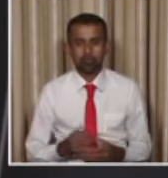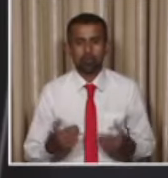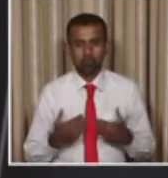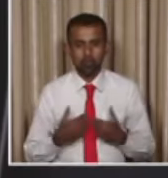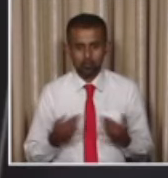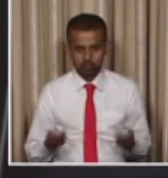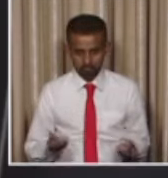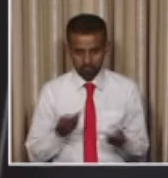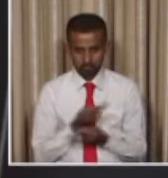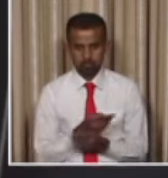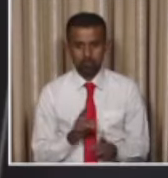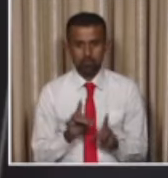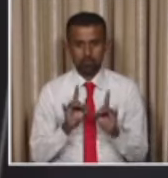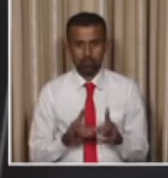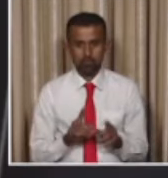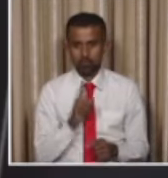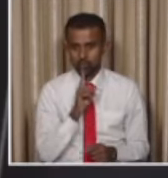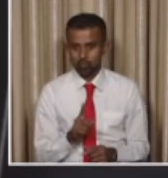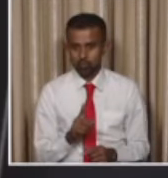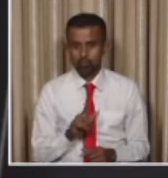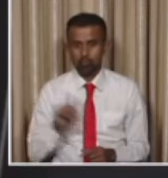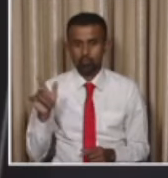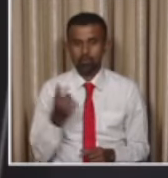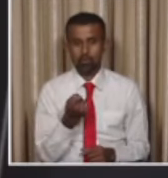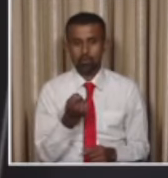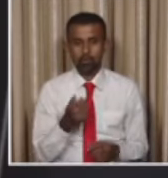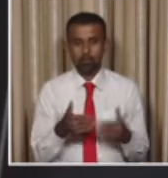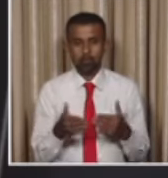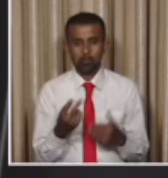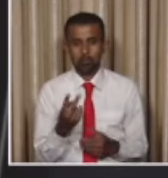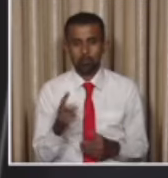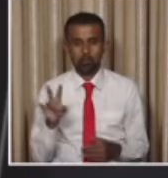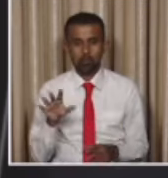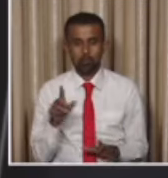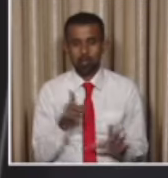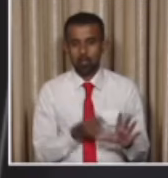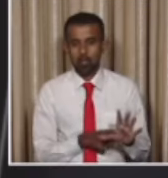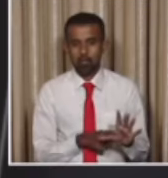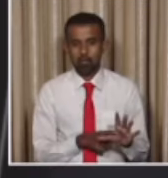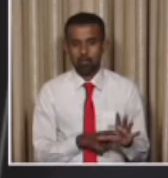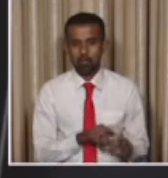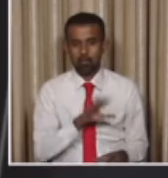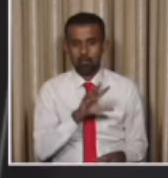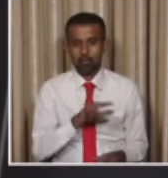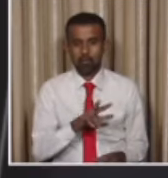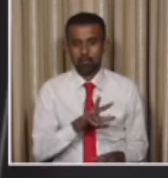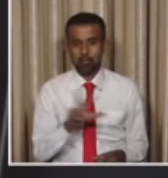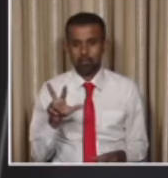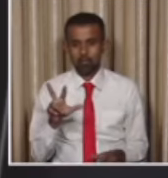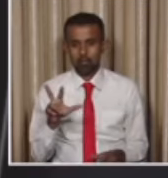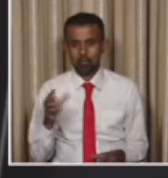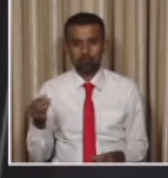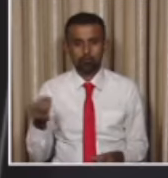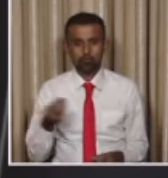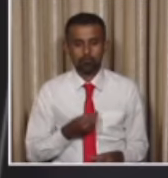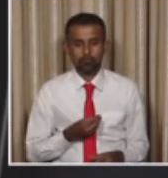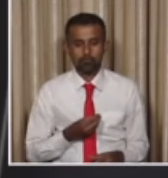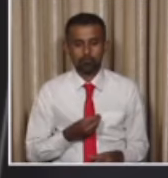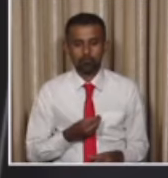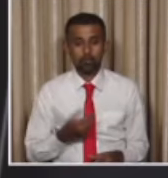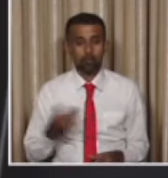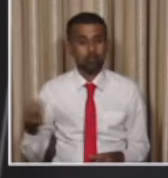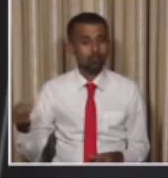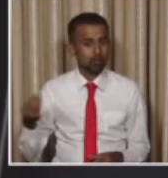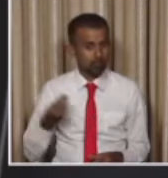ඇග්‍රීමෙන්ට් එකේ හැටියට කියලා තියෙන්නේ විදේශ මූල්‍ය පරතරයේ 2025 5018ක් එනවා. ඒක ලබා